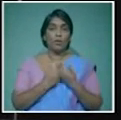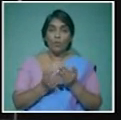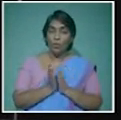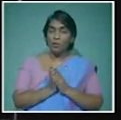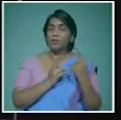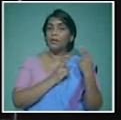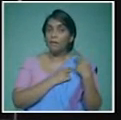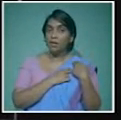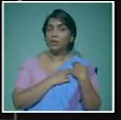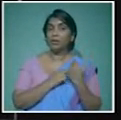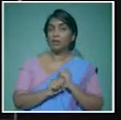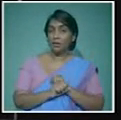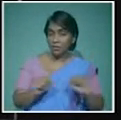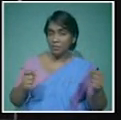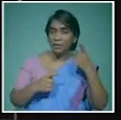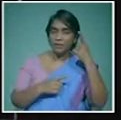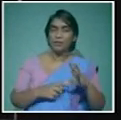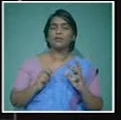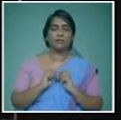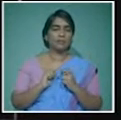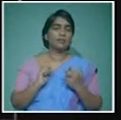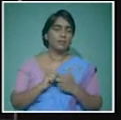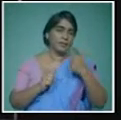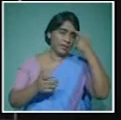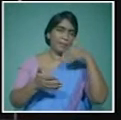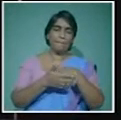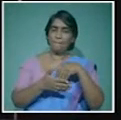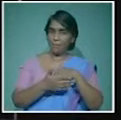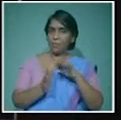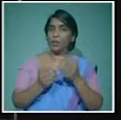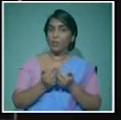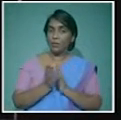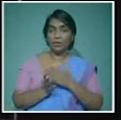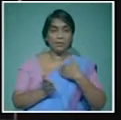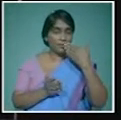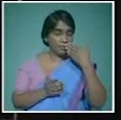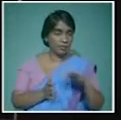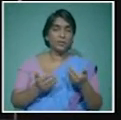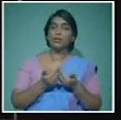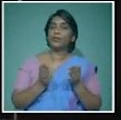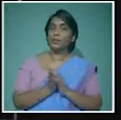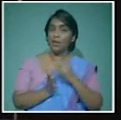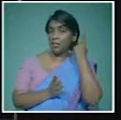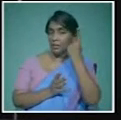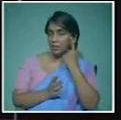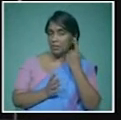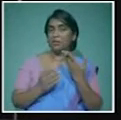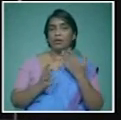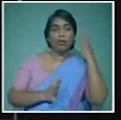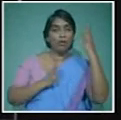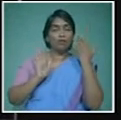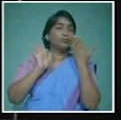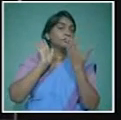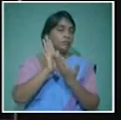තමන්ට වගකීමක් පැවරෙන්නේ නොමැති නිසා මේ අසහනයට පත් වෙනවා. තමන්ගේ හැකියාව තමන්ගේ දක්ෂතාවය